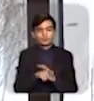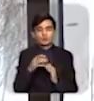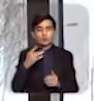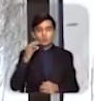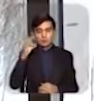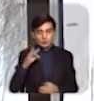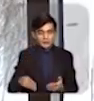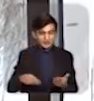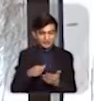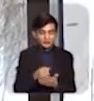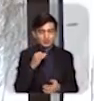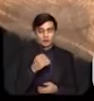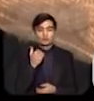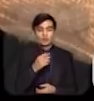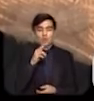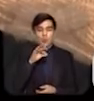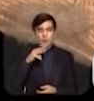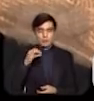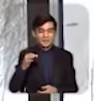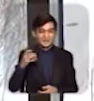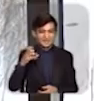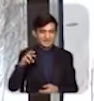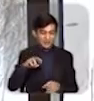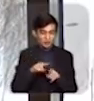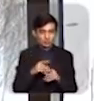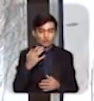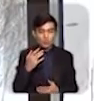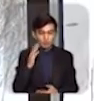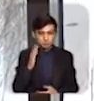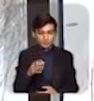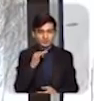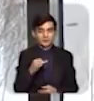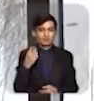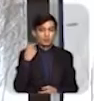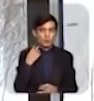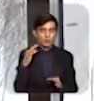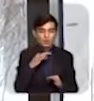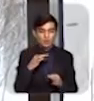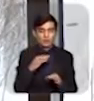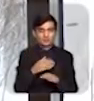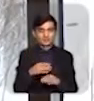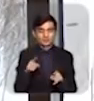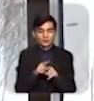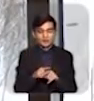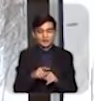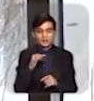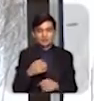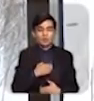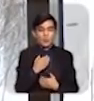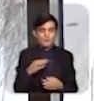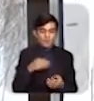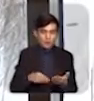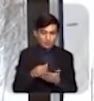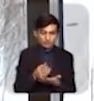төлейді, оның комиссиясы қанша болады. Номинальная ставка дейді ғой, банктің қарызы бар, сосын оның ана страховка, мынау басқа да төлемдері